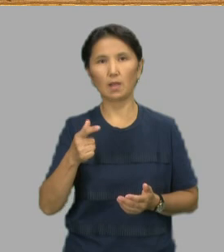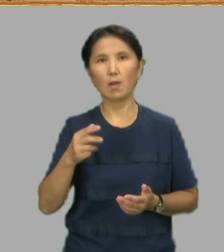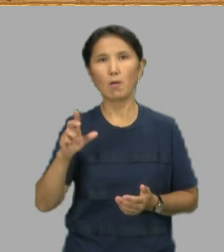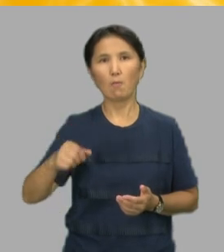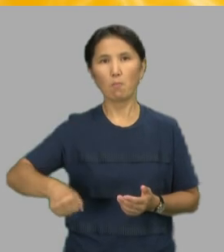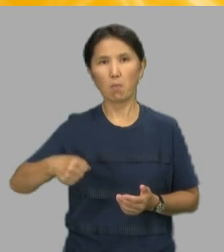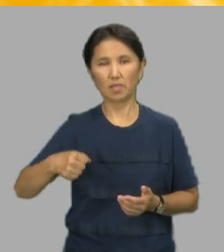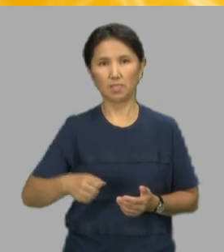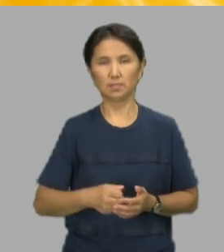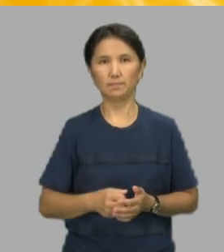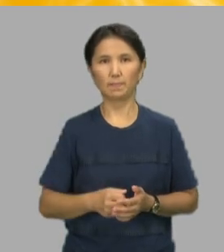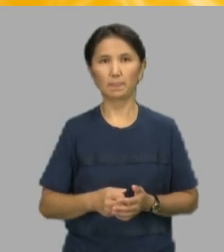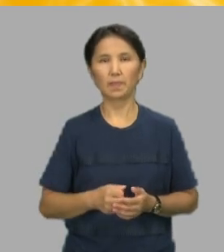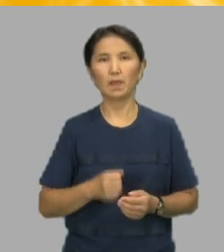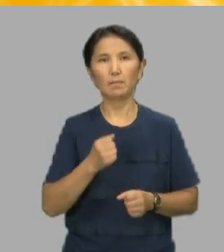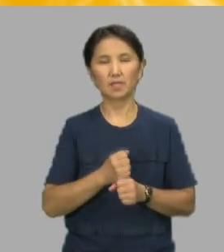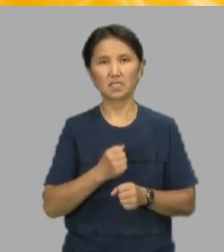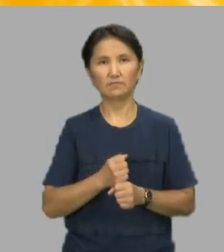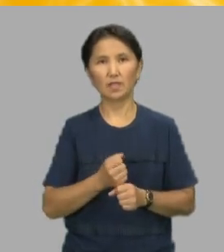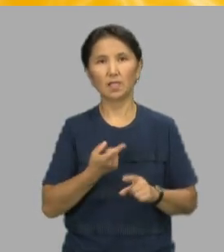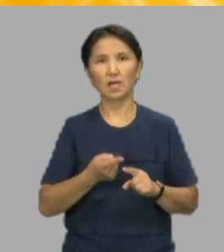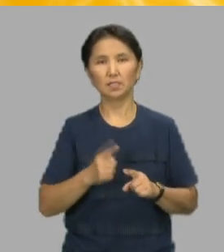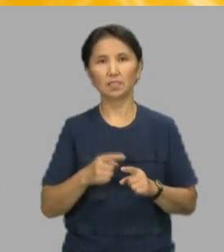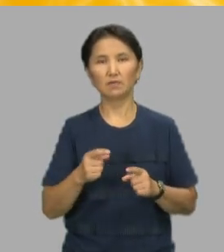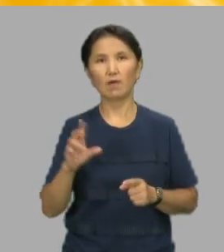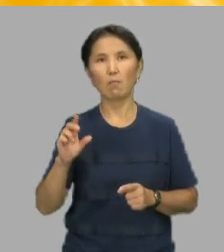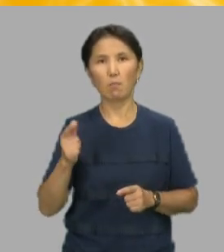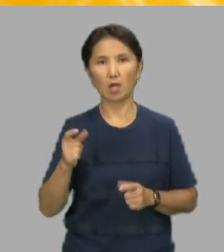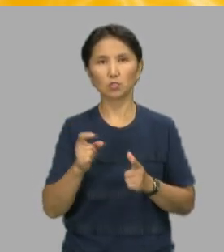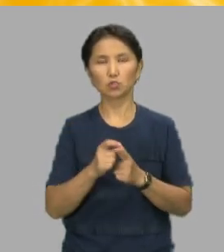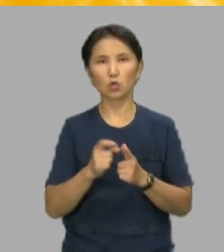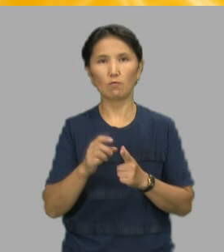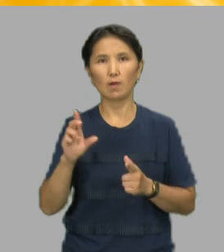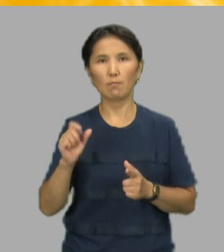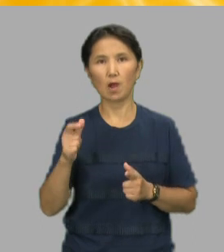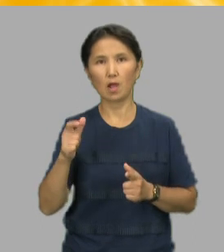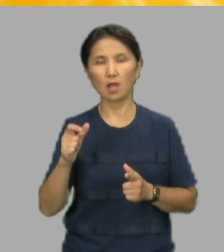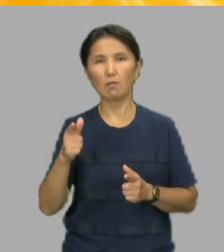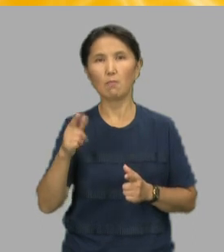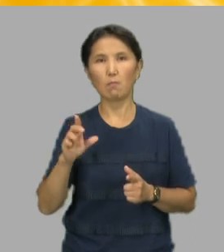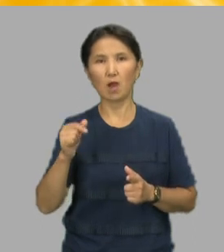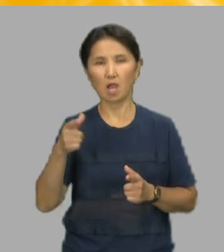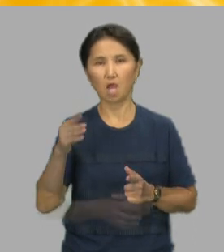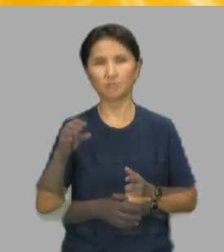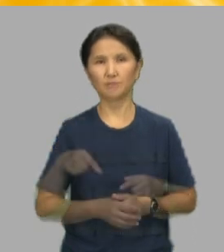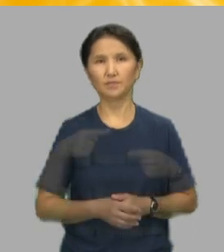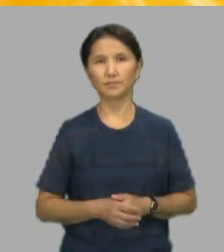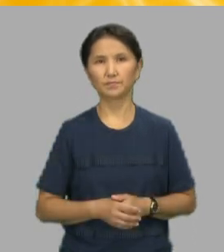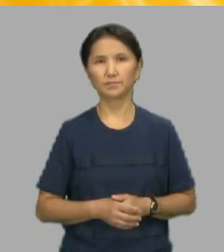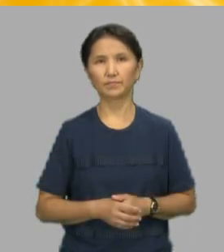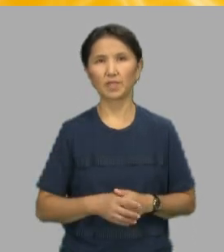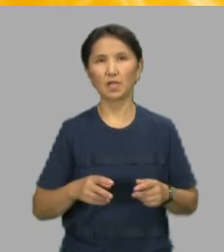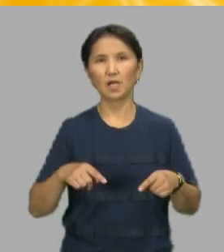пакет. Произвели от этого слова «баг» слово «багаже»